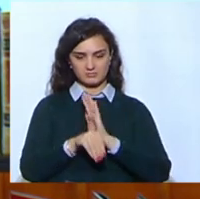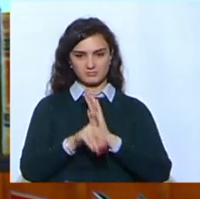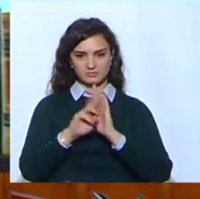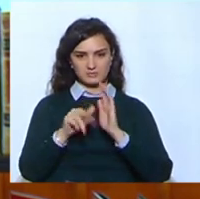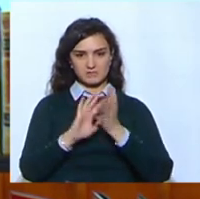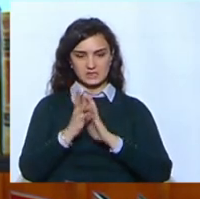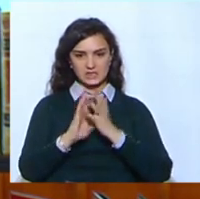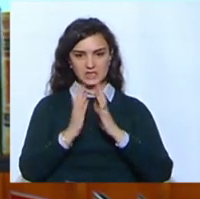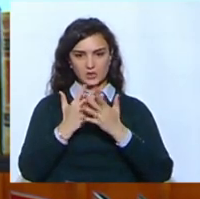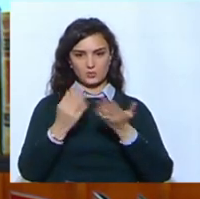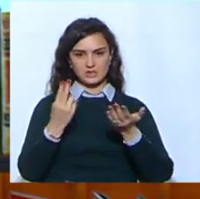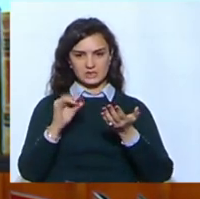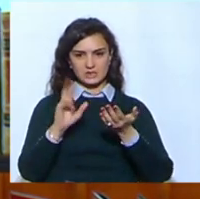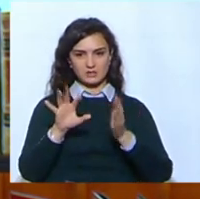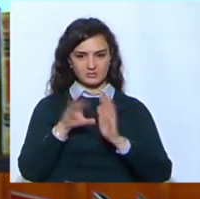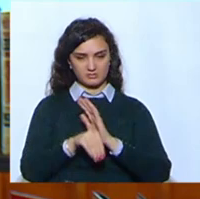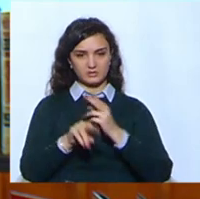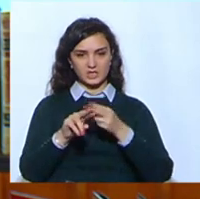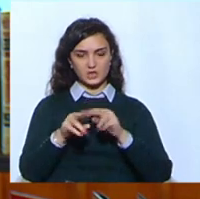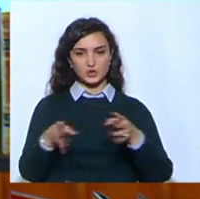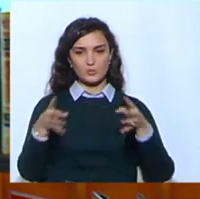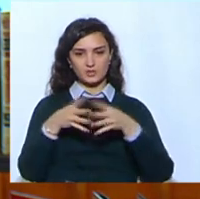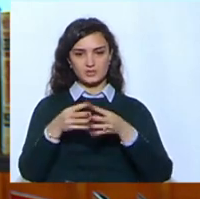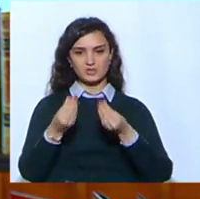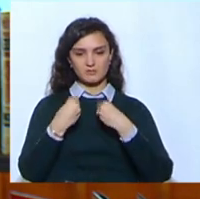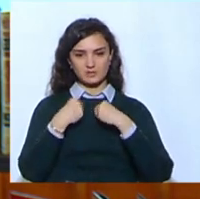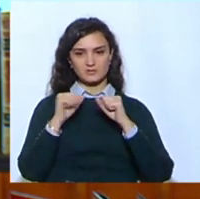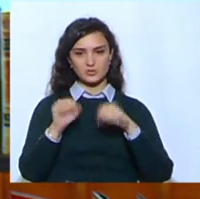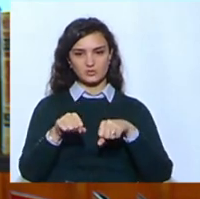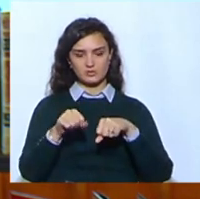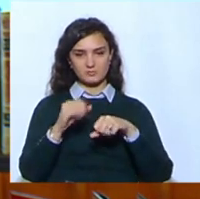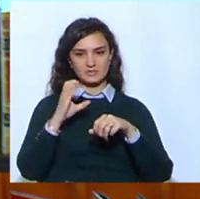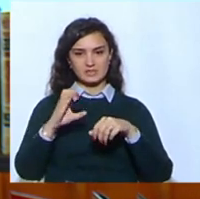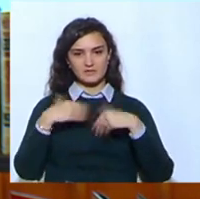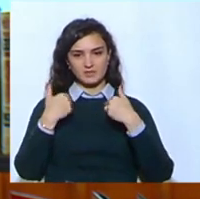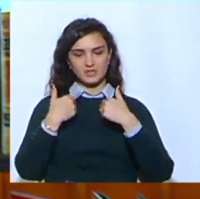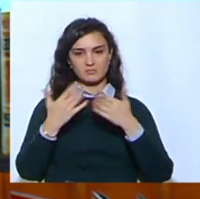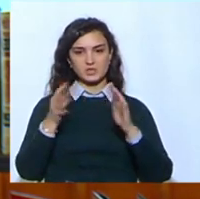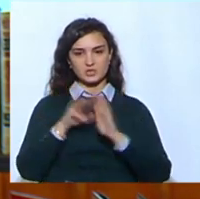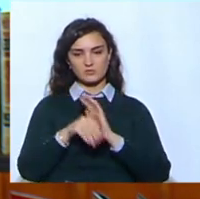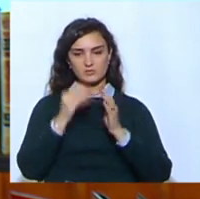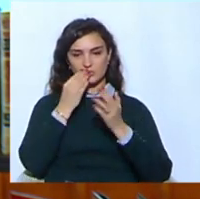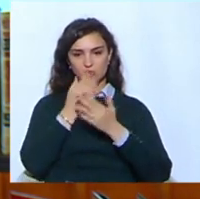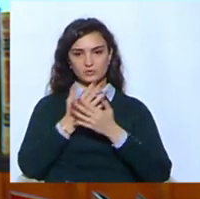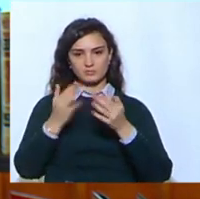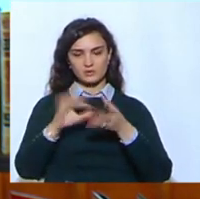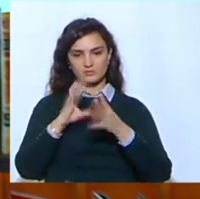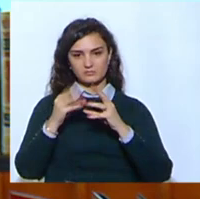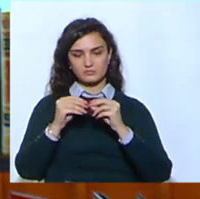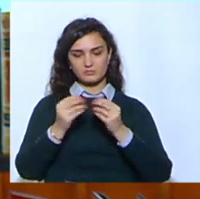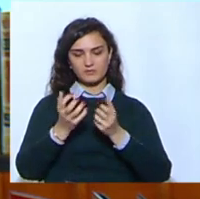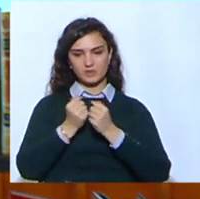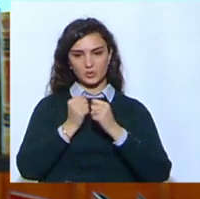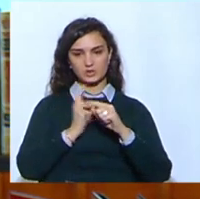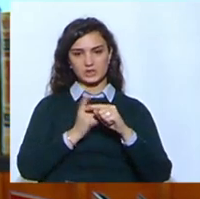და მცენარეული ცილის წყარო, და ეს კომბინაცია გვაძლევს საშუალებას C ვიტამინის შემცველ პროდუქტებთან ერთად მაქსიმალურად